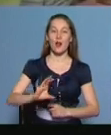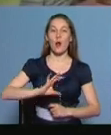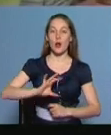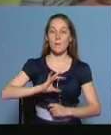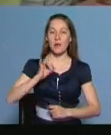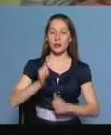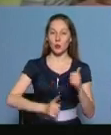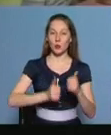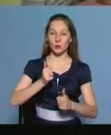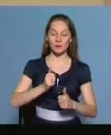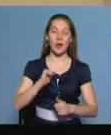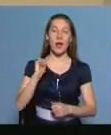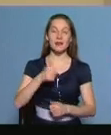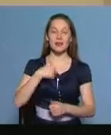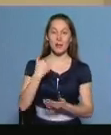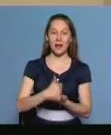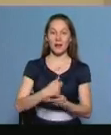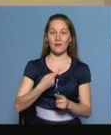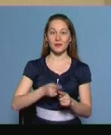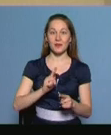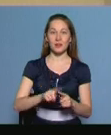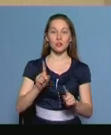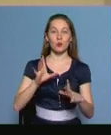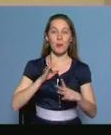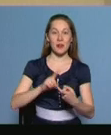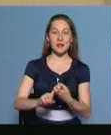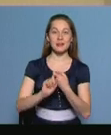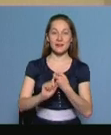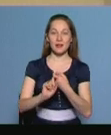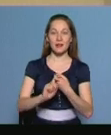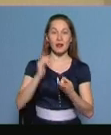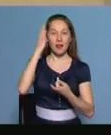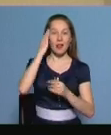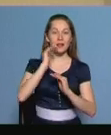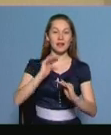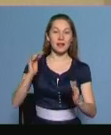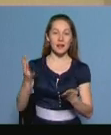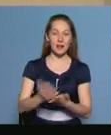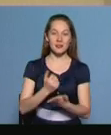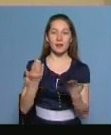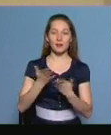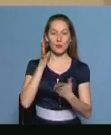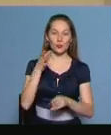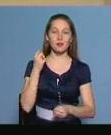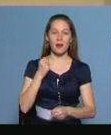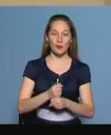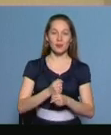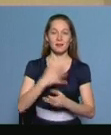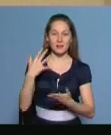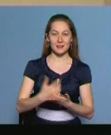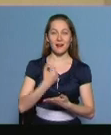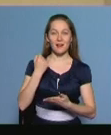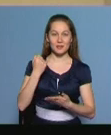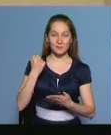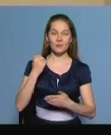конкурсов. Самое главное, наверное, это установить контакт с учеником, найти ребяток талантливых, которые будут работать, которые будут достигать успехов